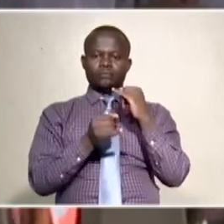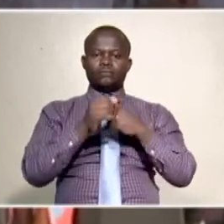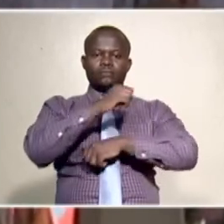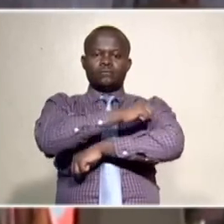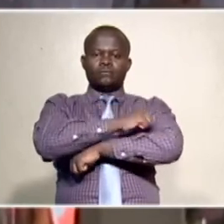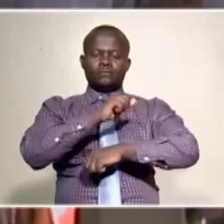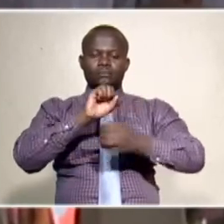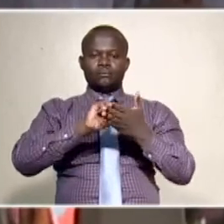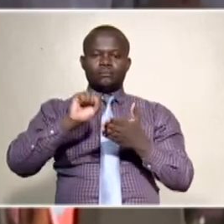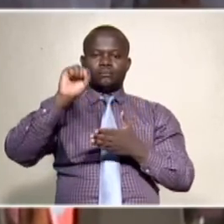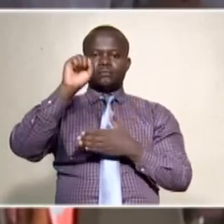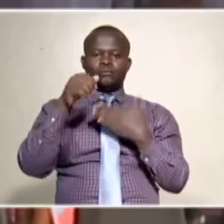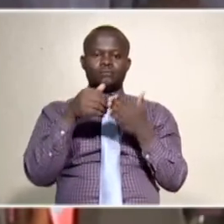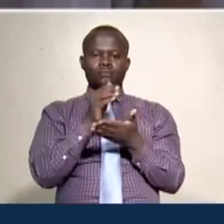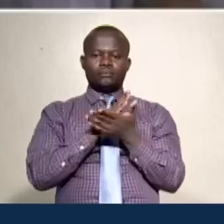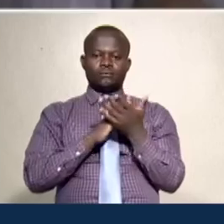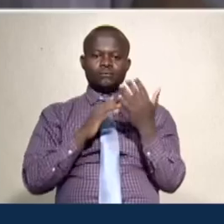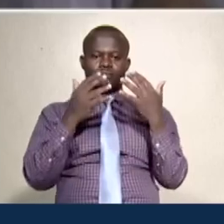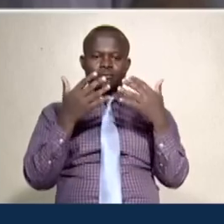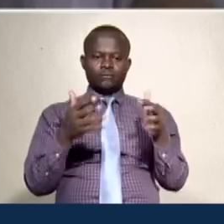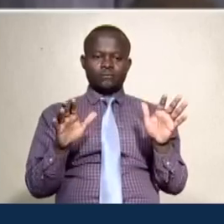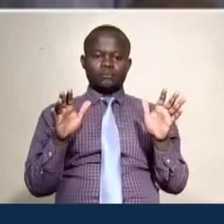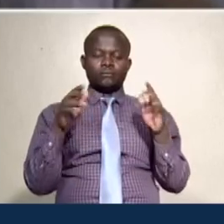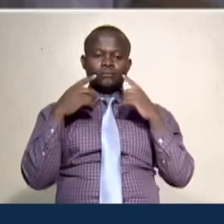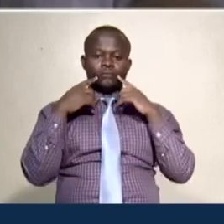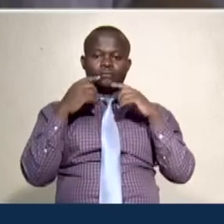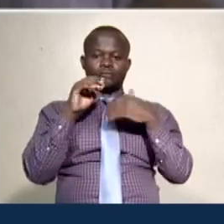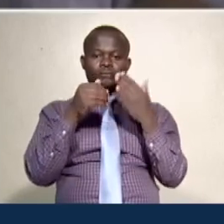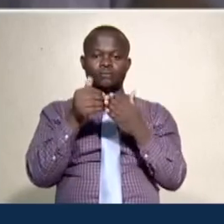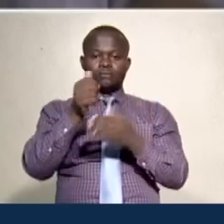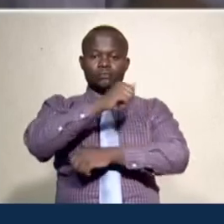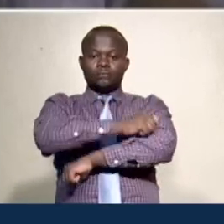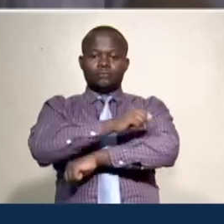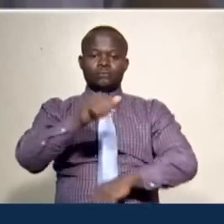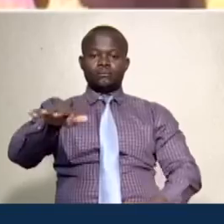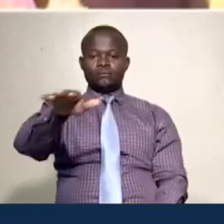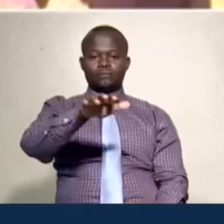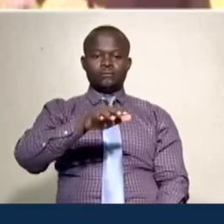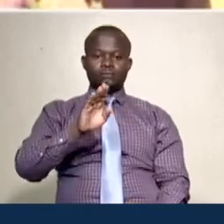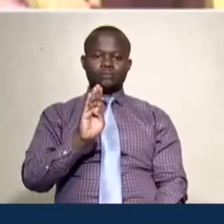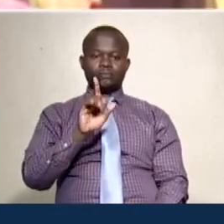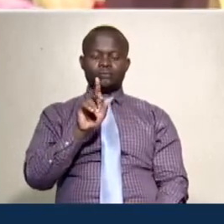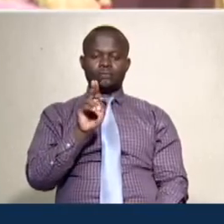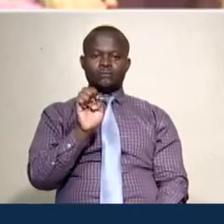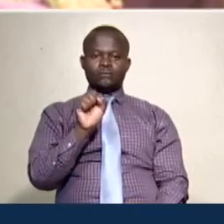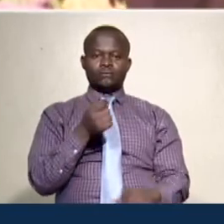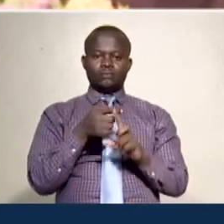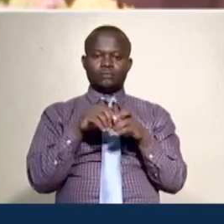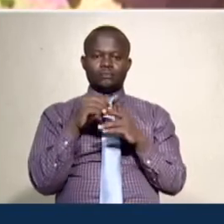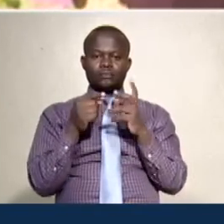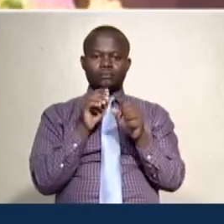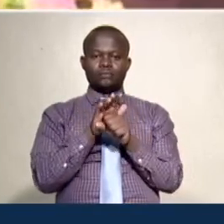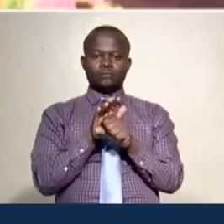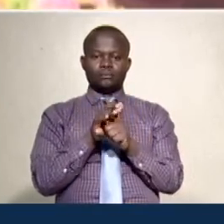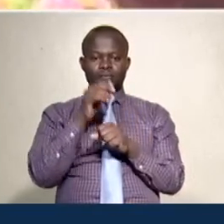amashuri yisumbuye. Bamwe mu barangije aya masomo bakaba bavuga ko kuri iri shuri rya Blue Lakes International bahakuye impamba ikomeye